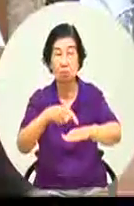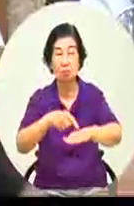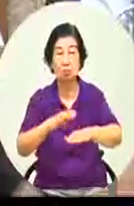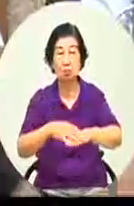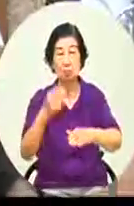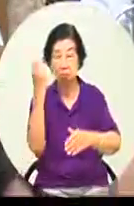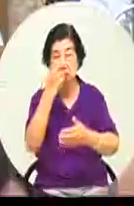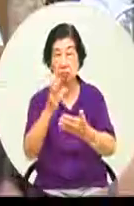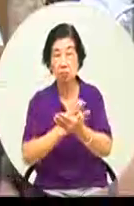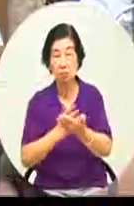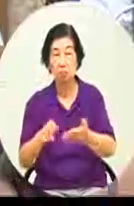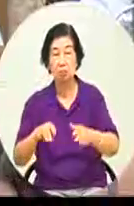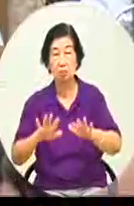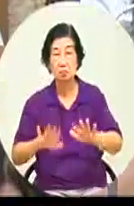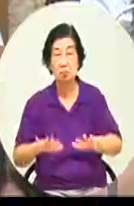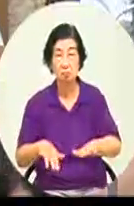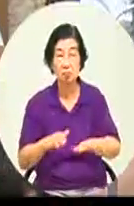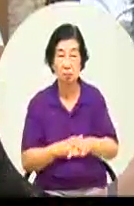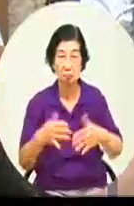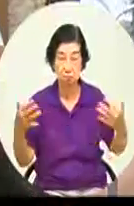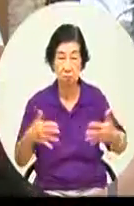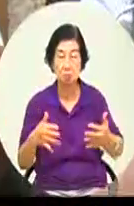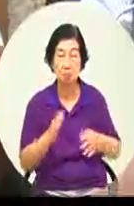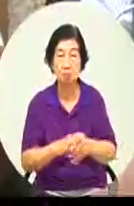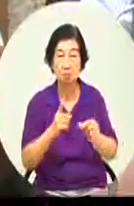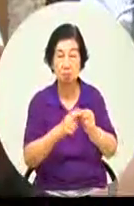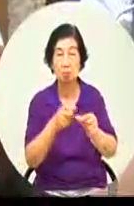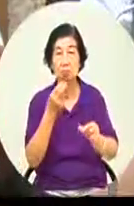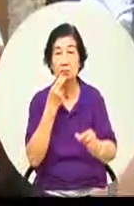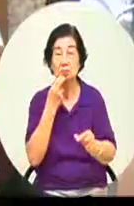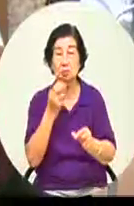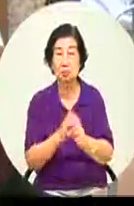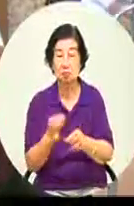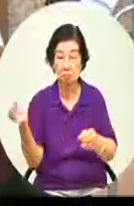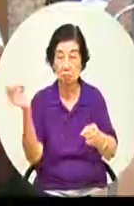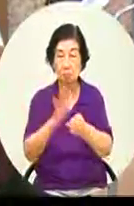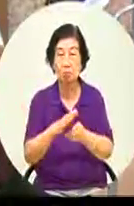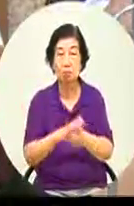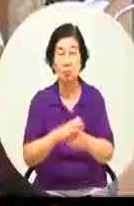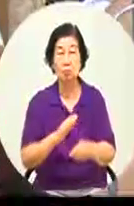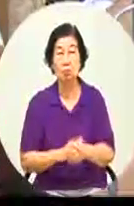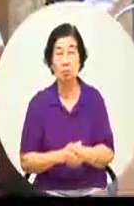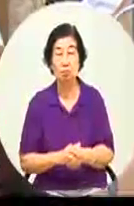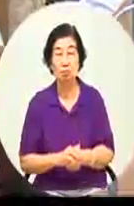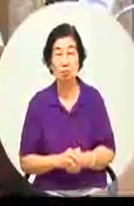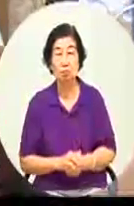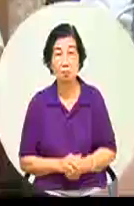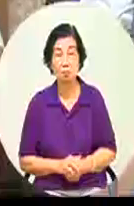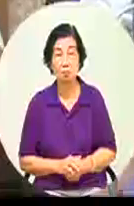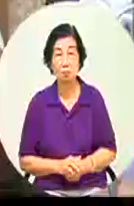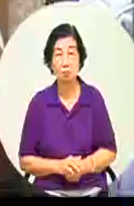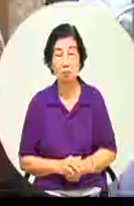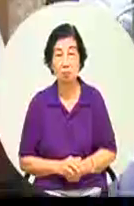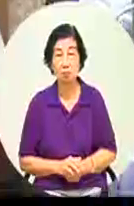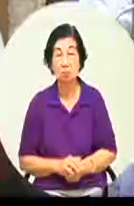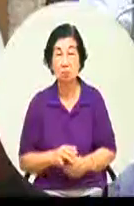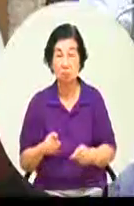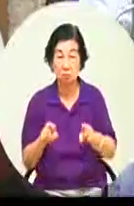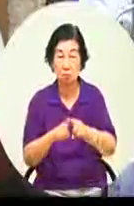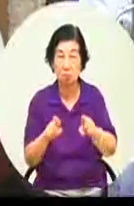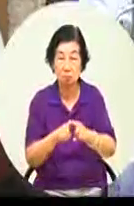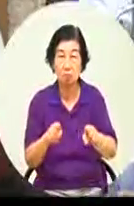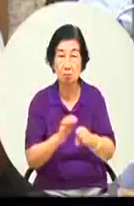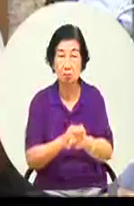会面临一个问题，就是讲中央补助的问题。因为咱一个一条迄、那个，咱敢若若平面轻轨就